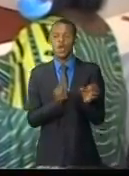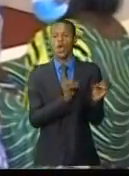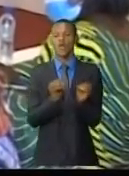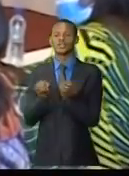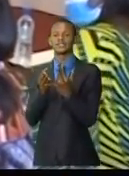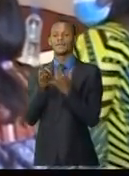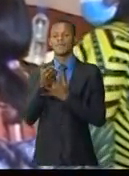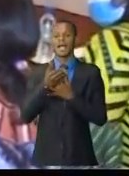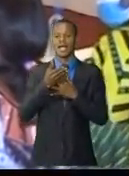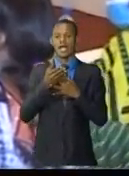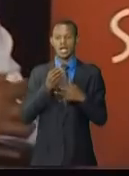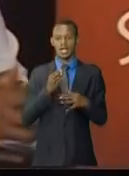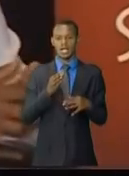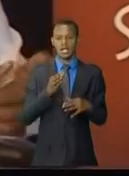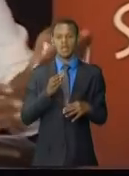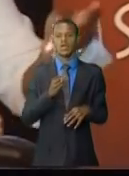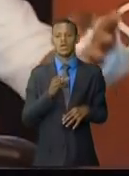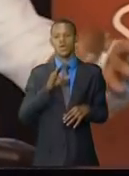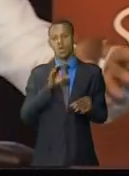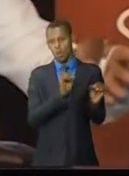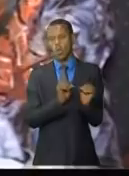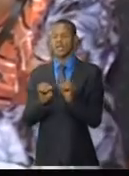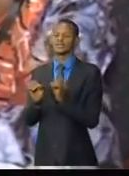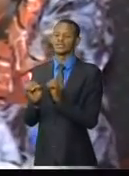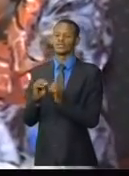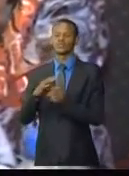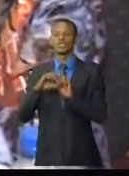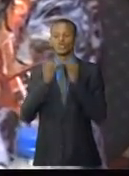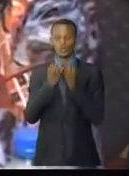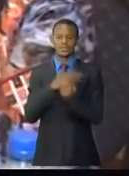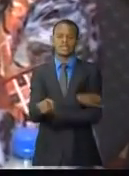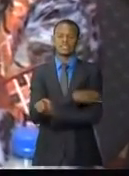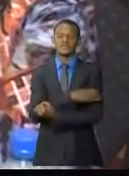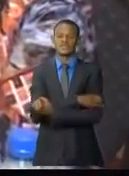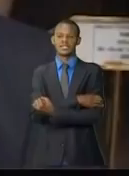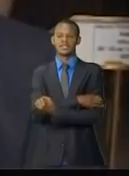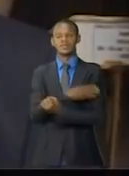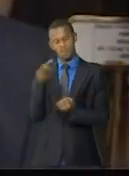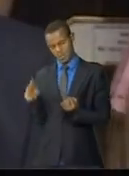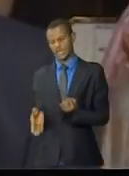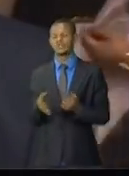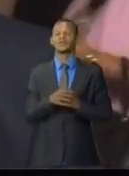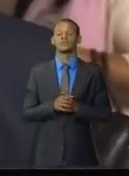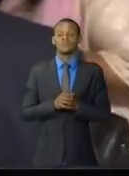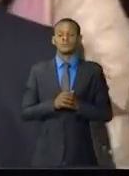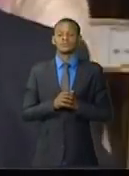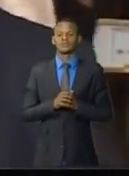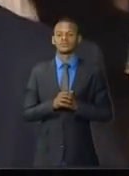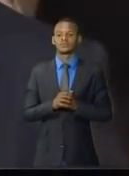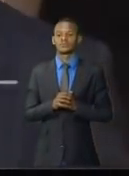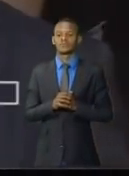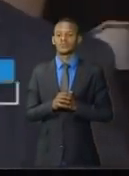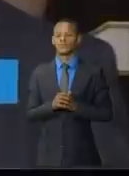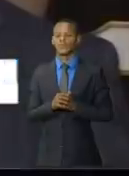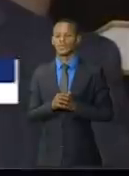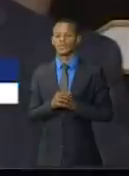genre et la cause de la femme soient prises en compte dans les secteurs précités. Notre objectif, c'est de mobiliser toutes les femmes pour que leur cause